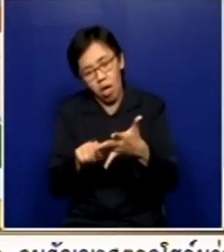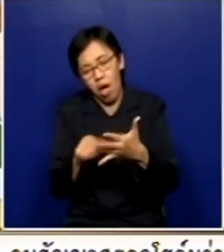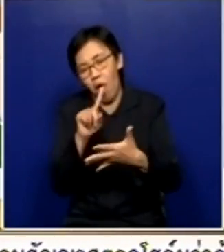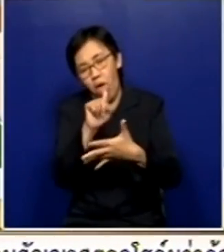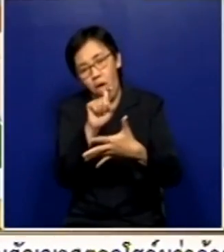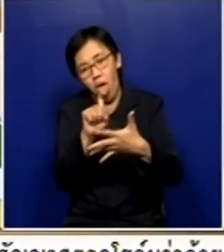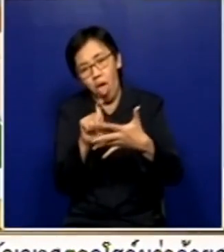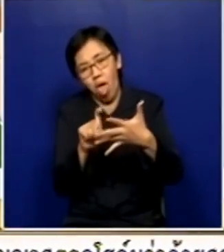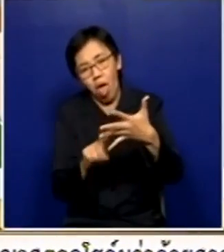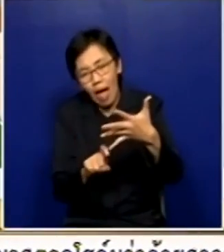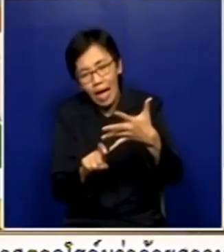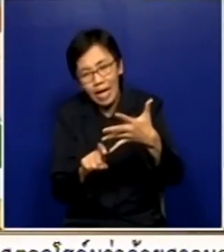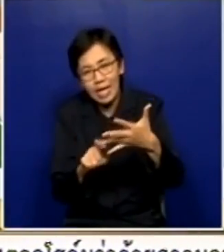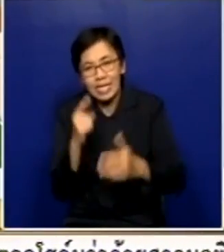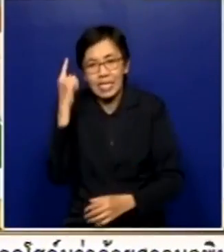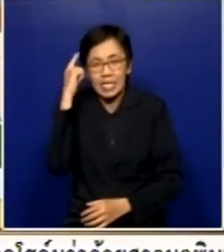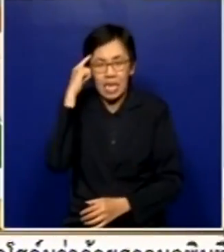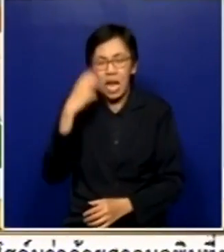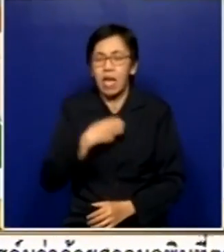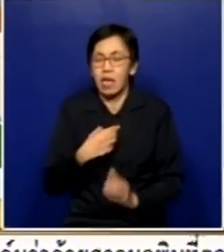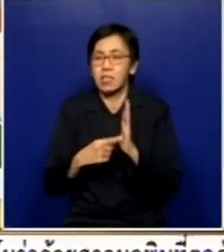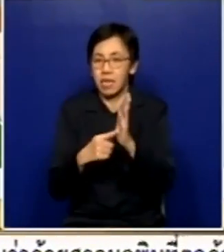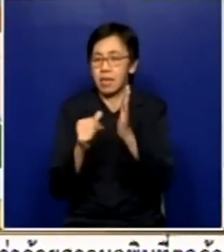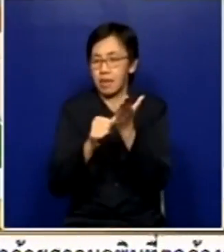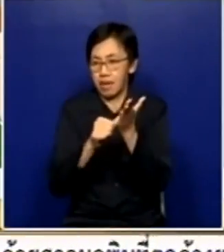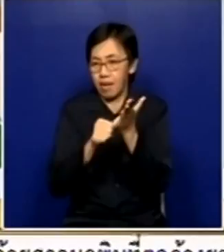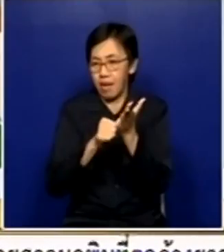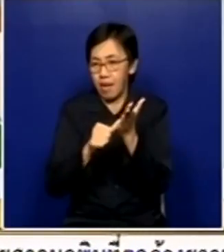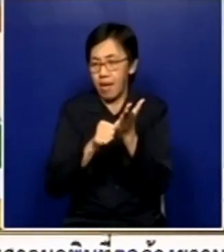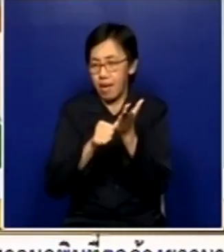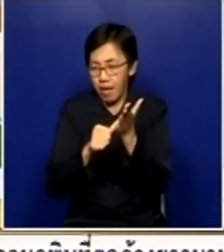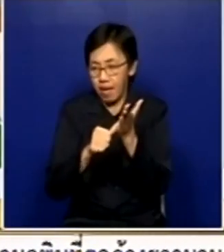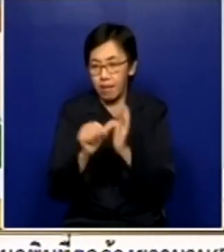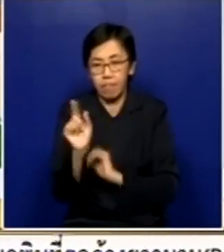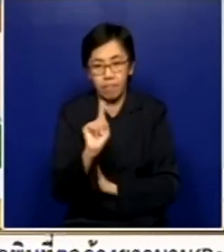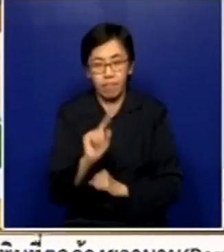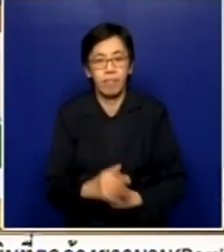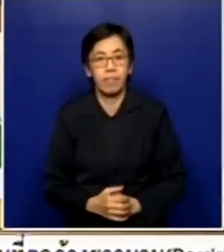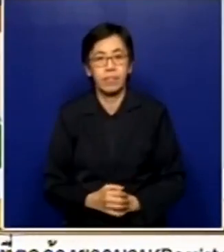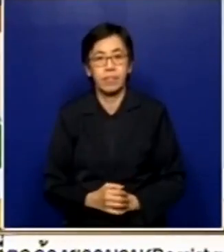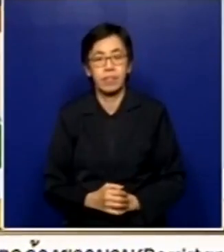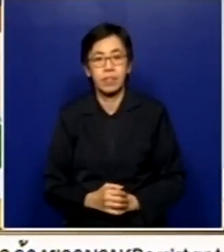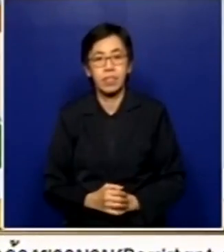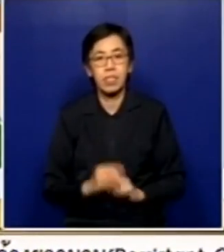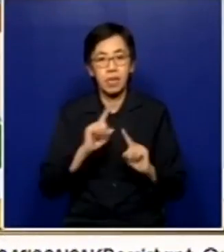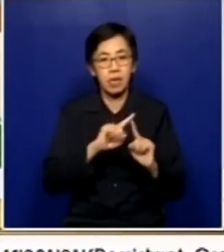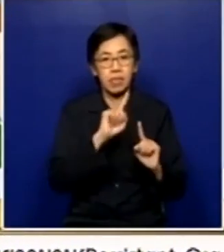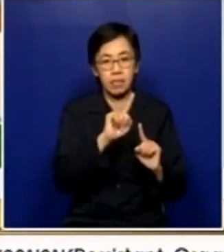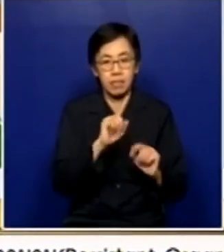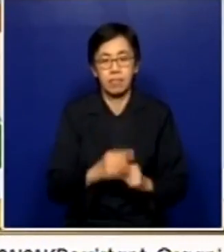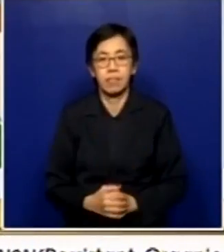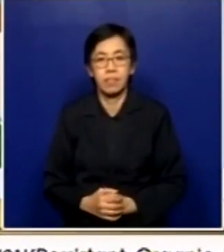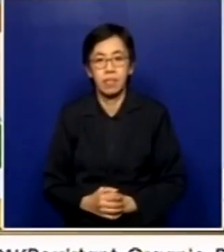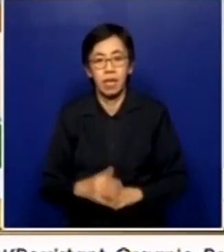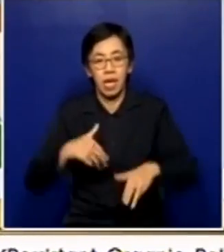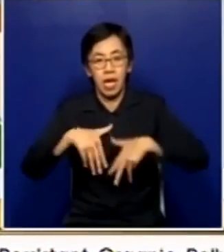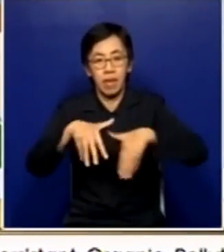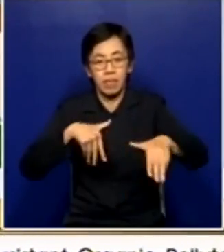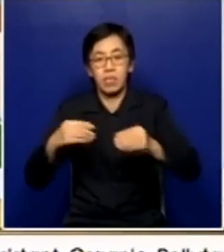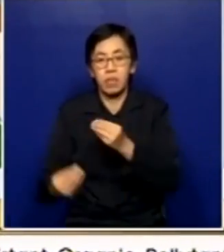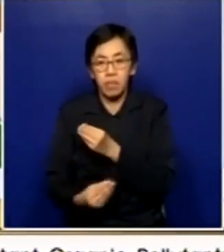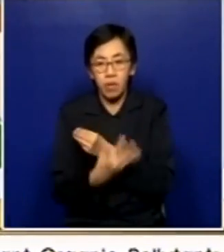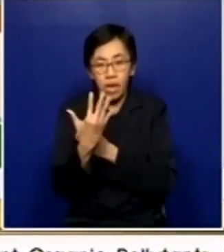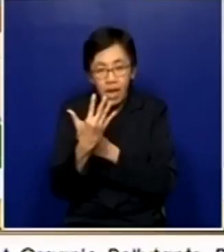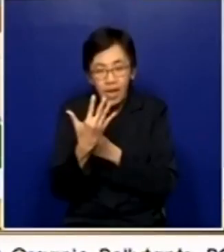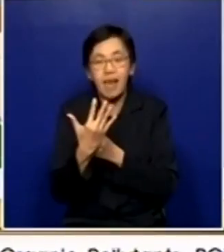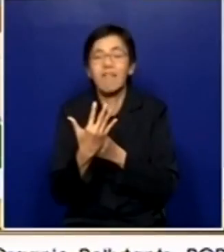เสนอเพื่อยกเลิกบางประการและแก้ไขได้บางข้อนะครับดังนี้ครับข้อที่หนึ่งเพื่อให้ประชาชนมีโอกาสที่